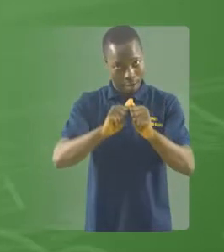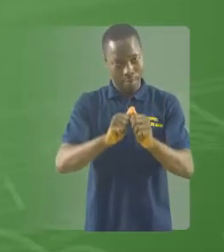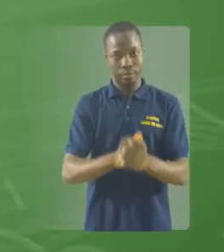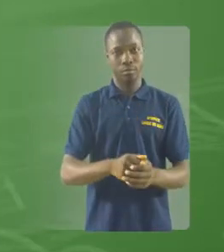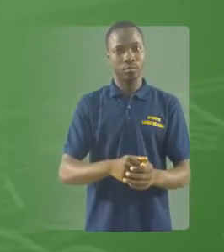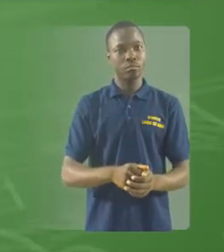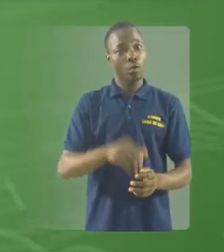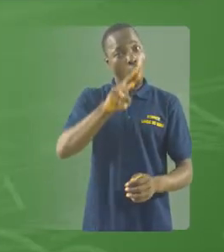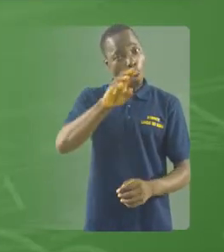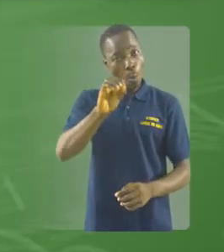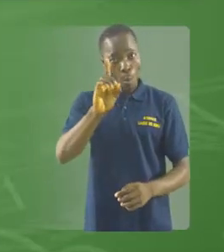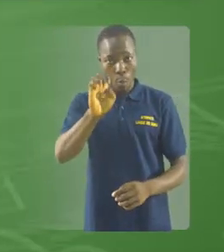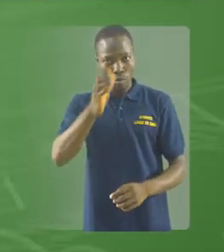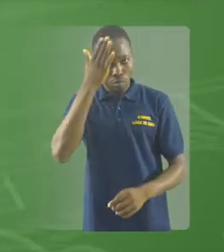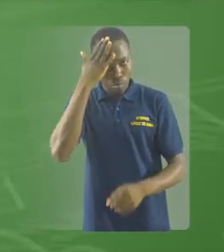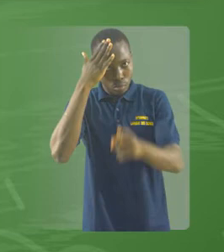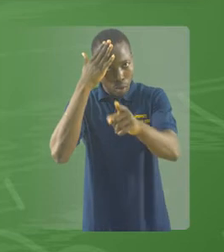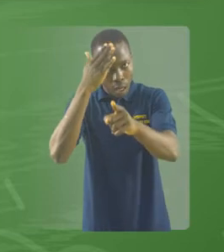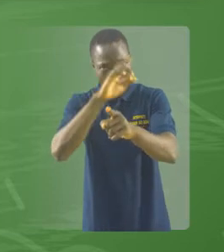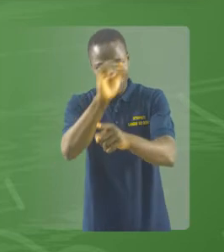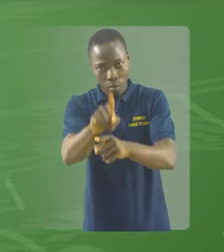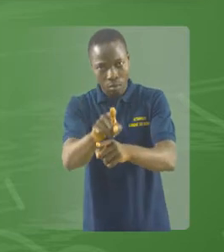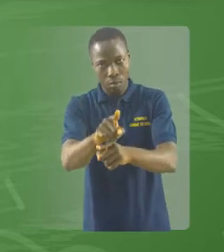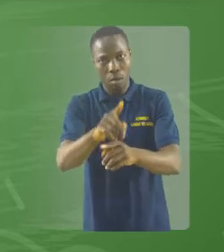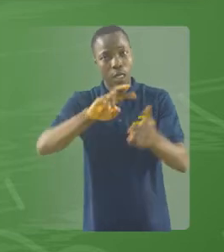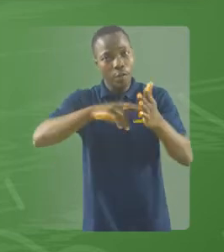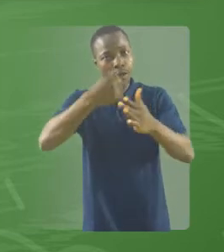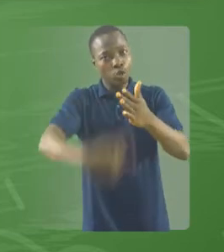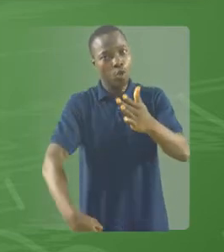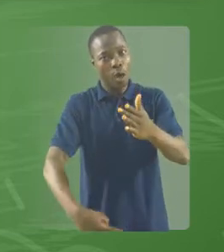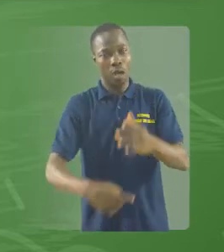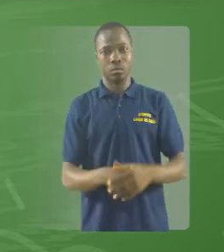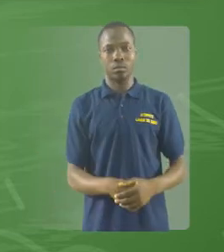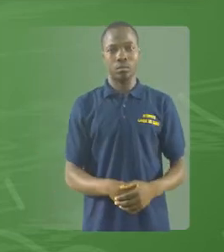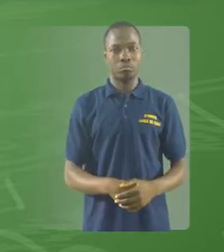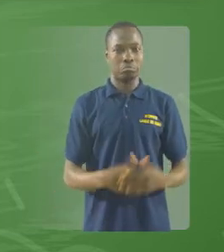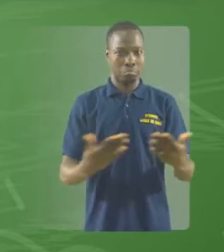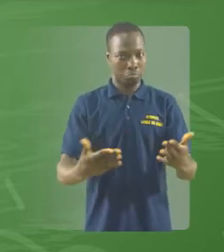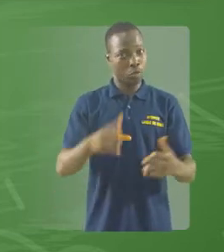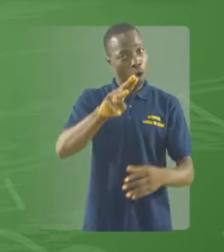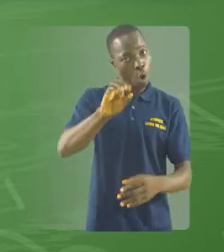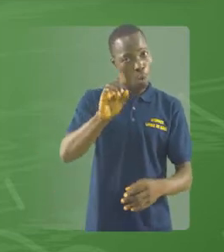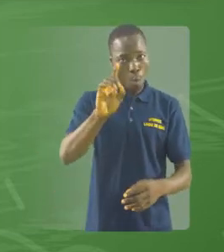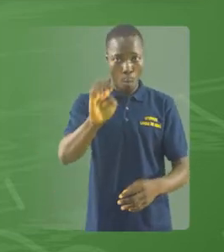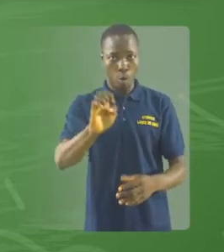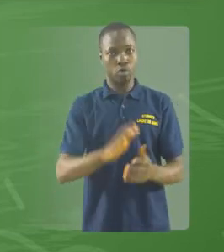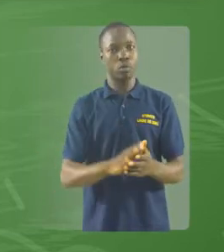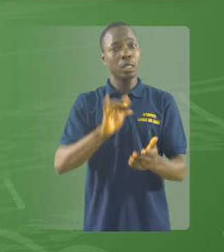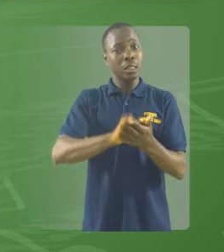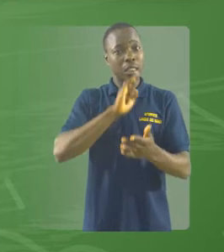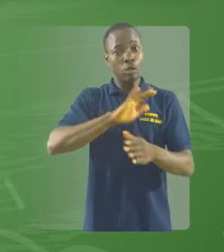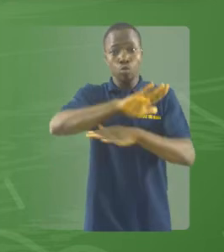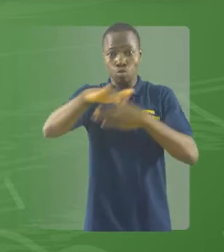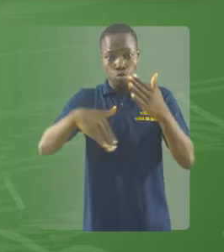notamment le mode. Définition, on appelle le mode d'une série statistique toute